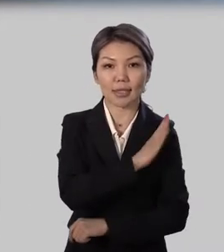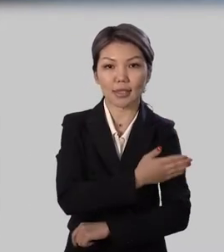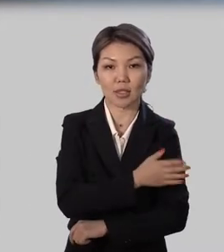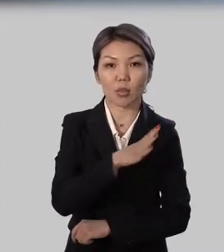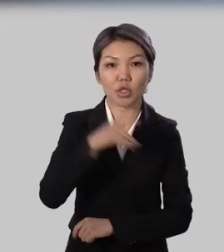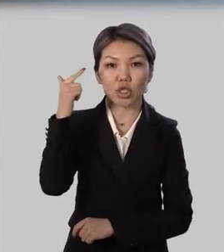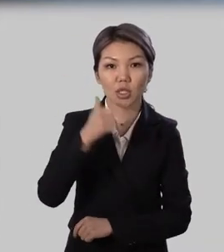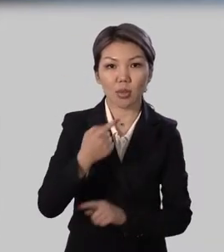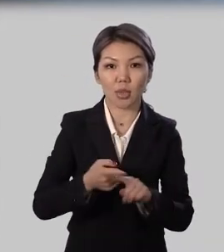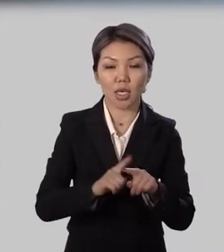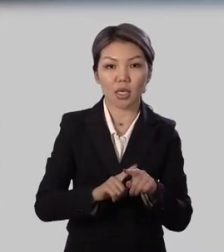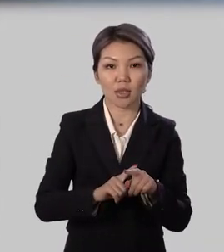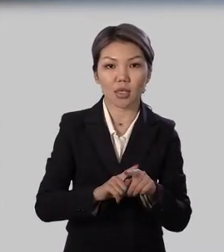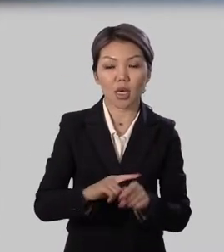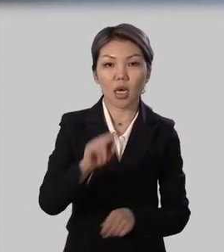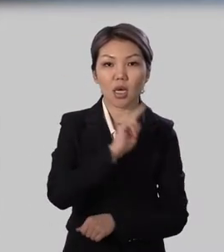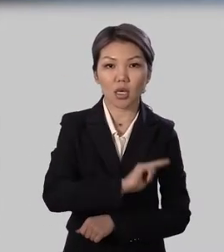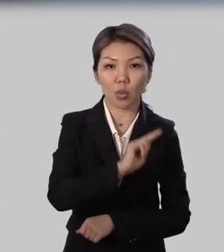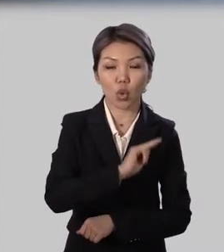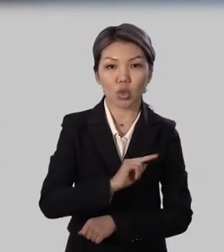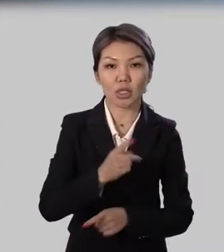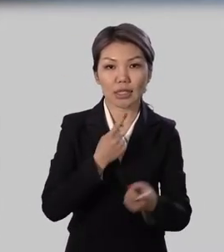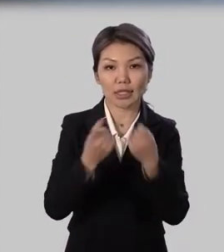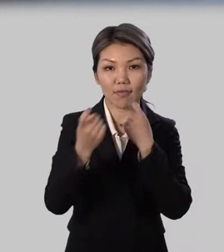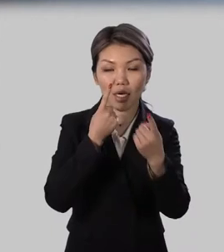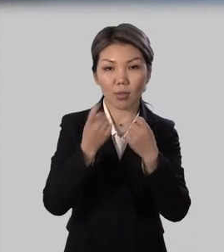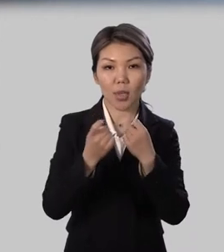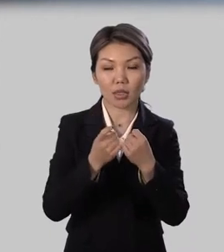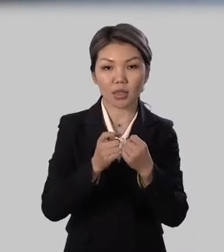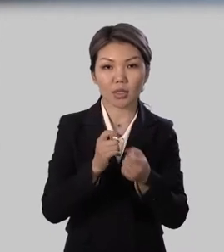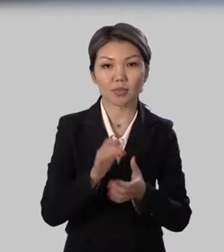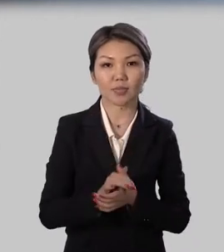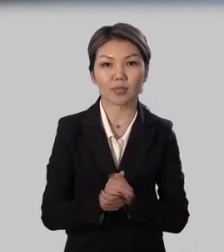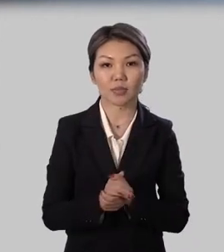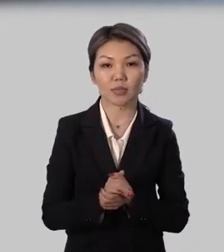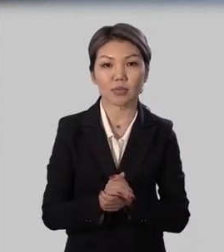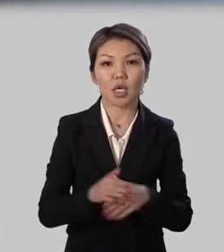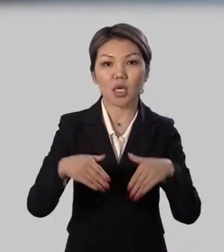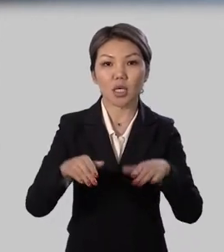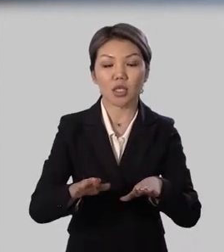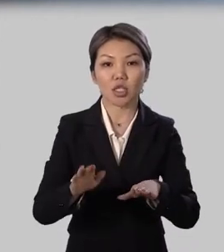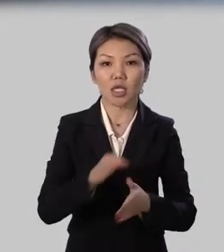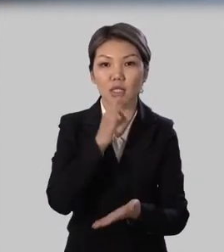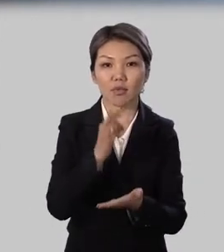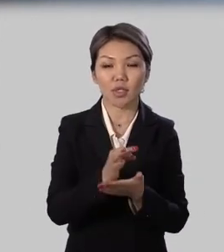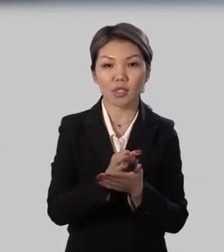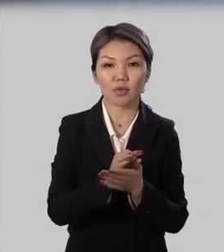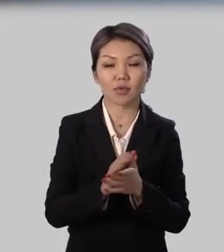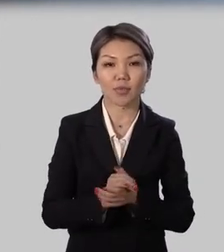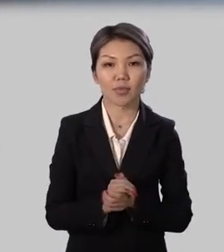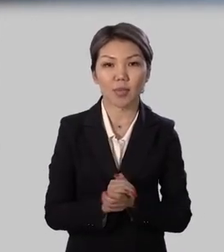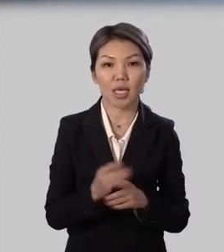это значит уметь работать с информацией принимать взвешенные и ответственные решения и